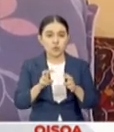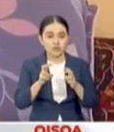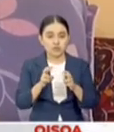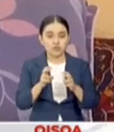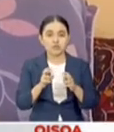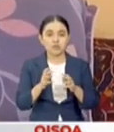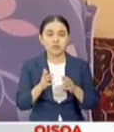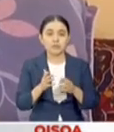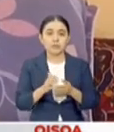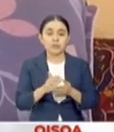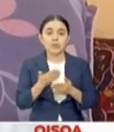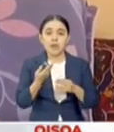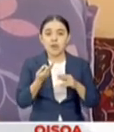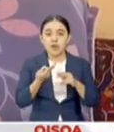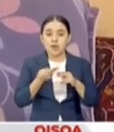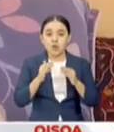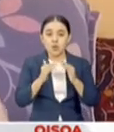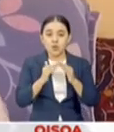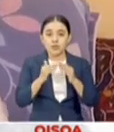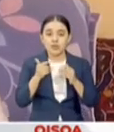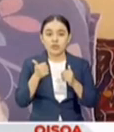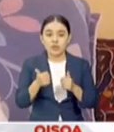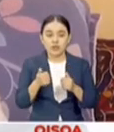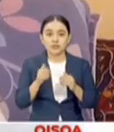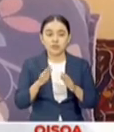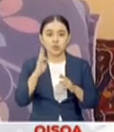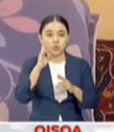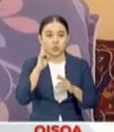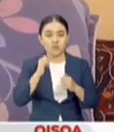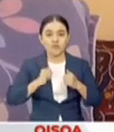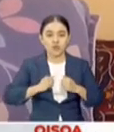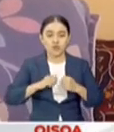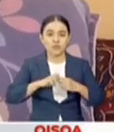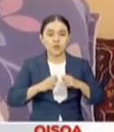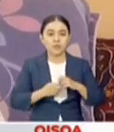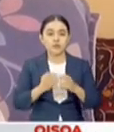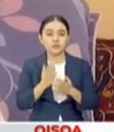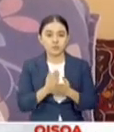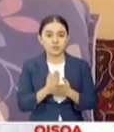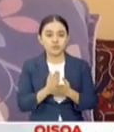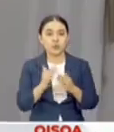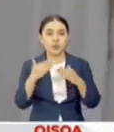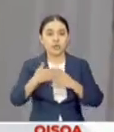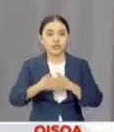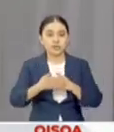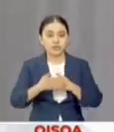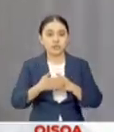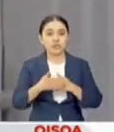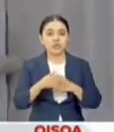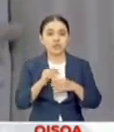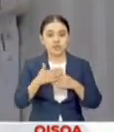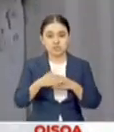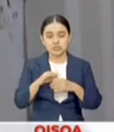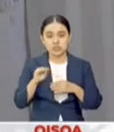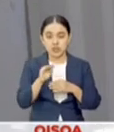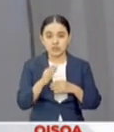joyda. Endi shu uy yaxshi, anaqa yuzi. Tualet vannamiz muammo bor. Eshiklarimiz ham kirib keladigan